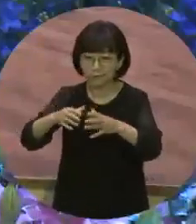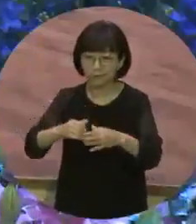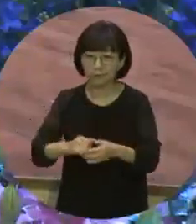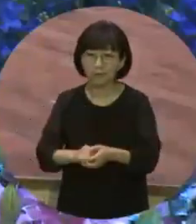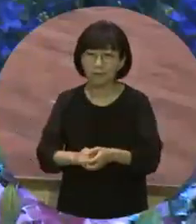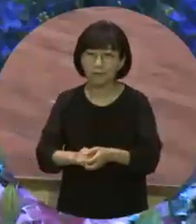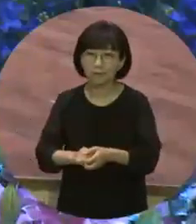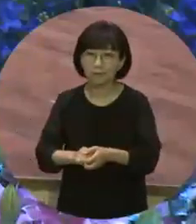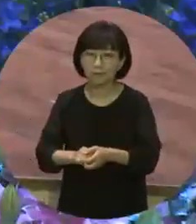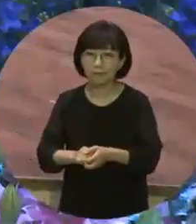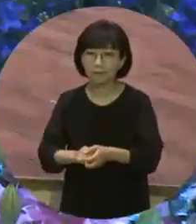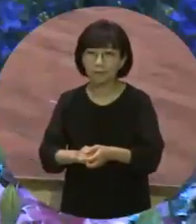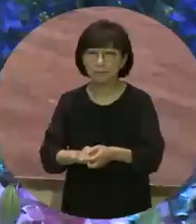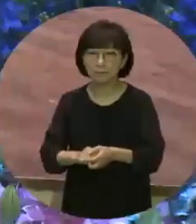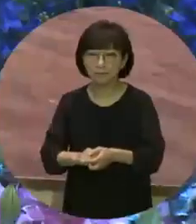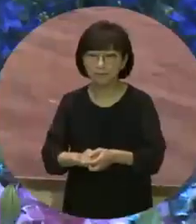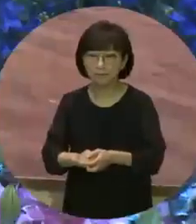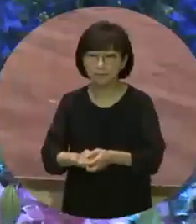6,600km나 되는